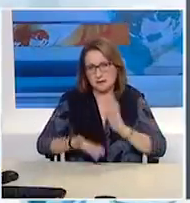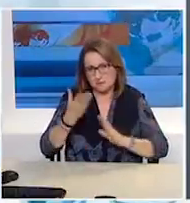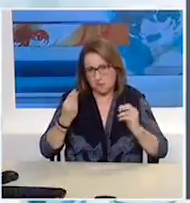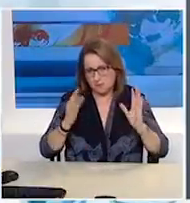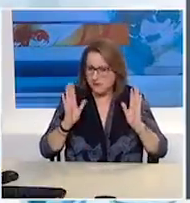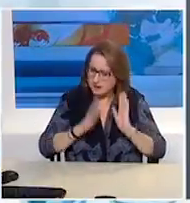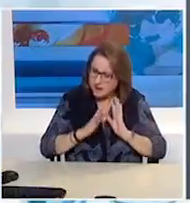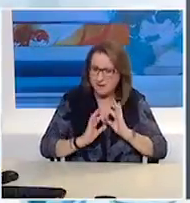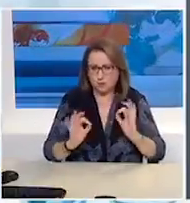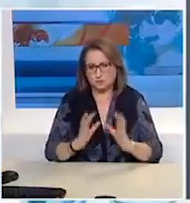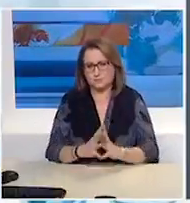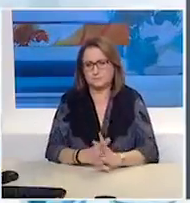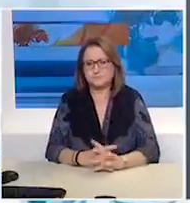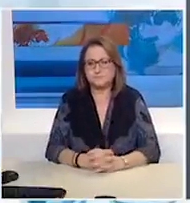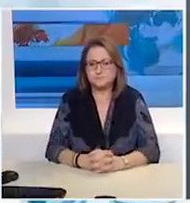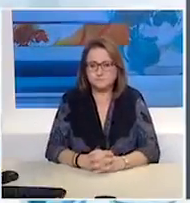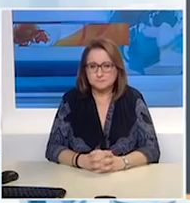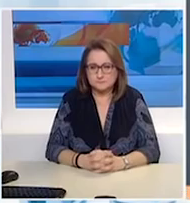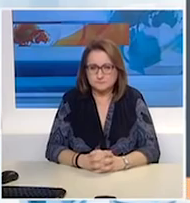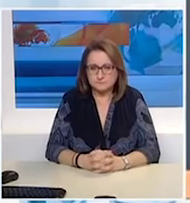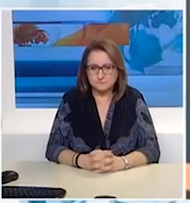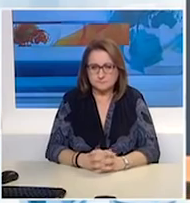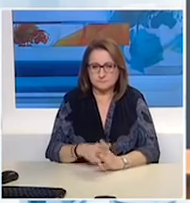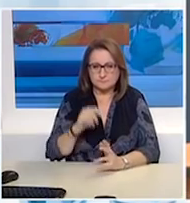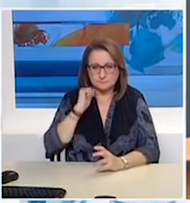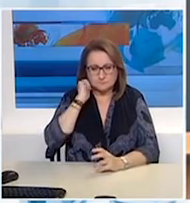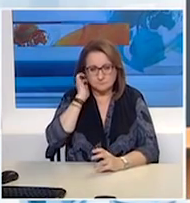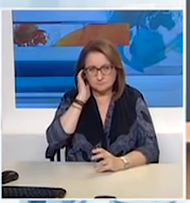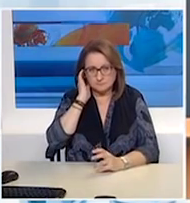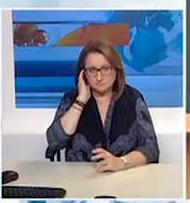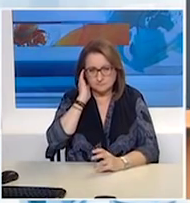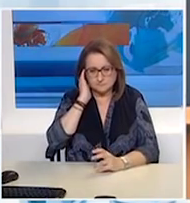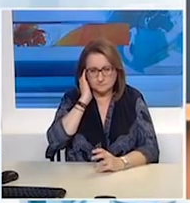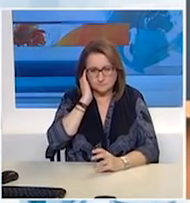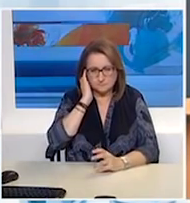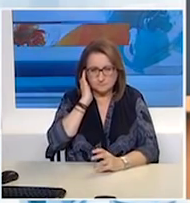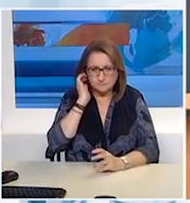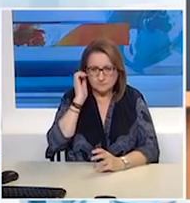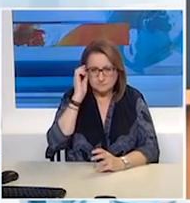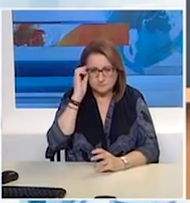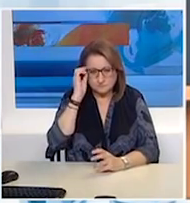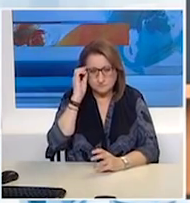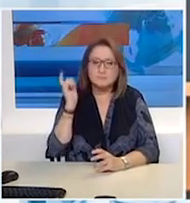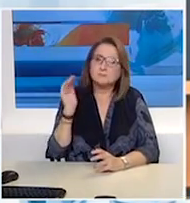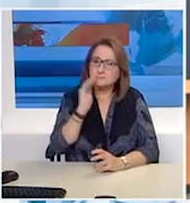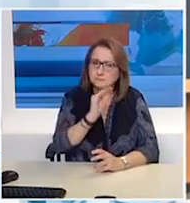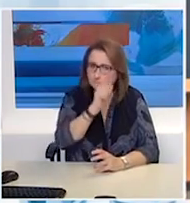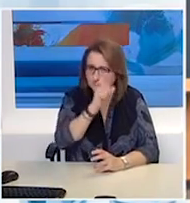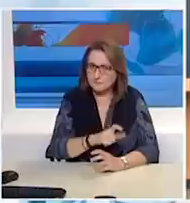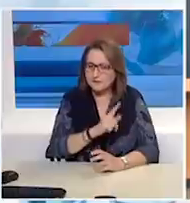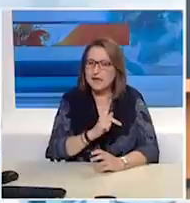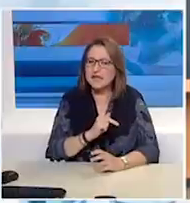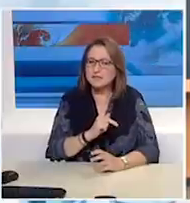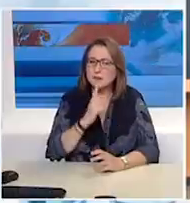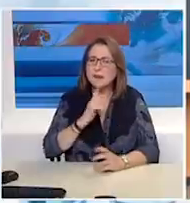από τη νέα νόσο. Ο κύριος Νεγκής από την ιστοσελίδα Virus. Κύριε Κοντοζαμάνη, η Πανελλήνια